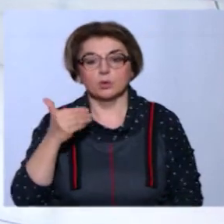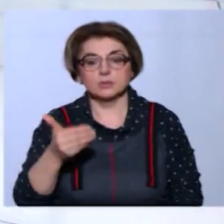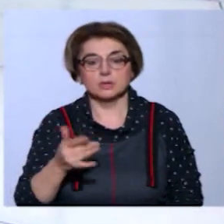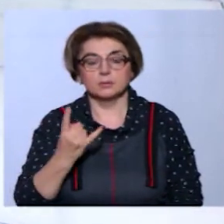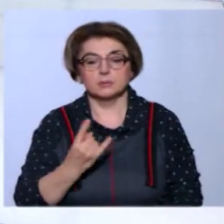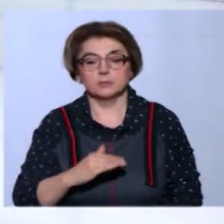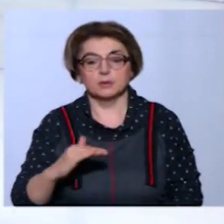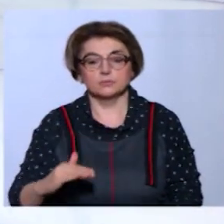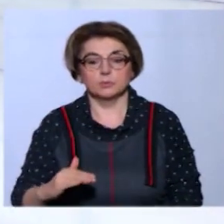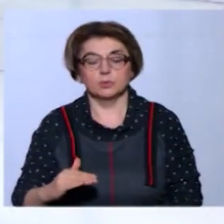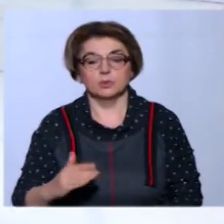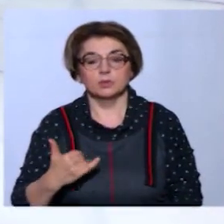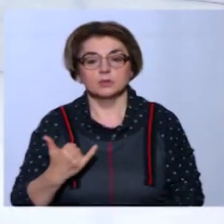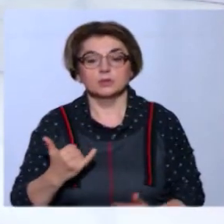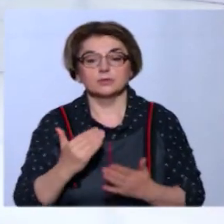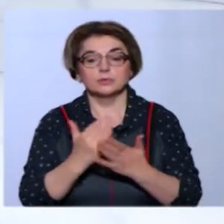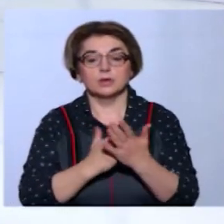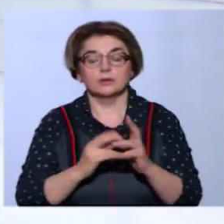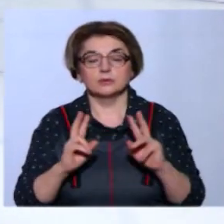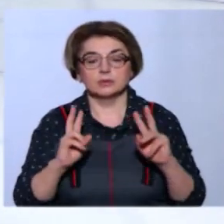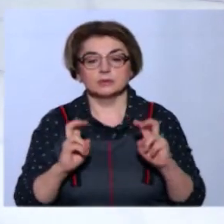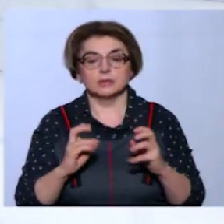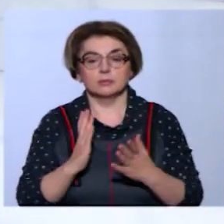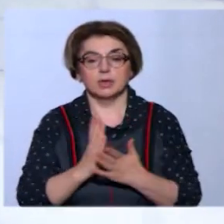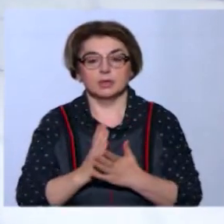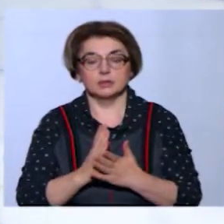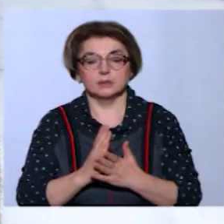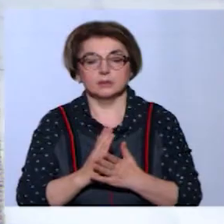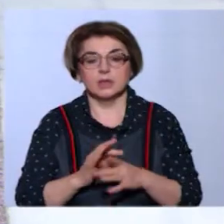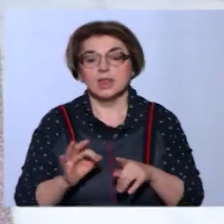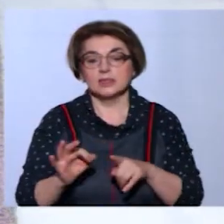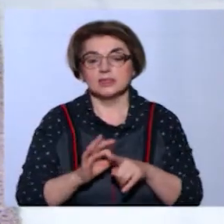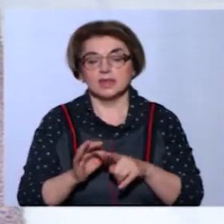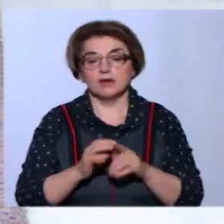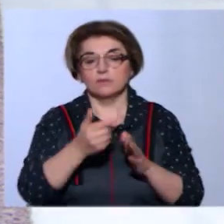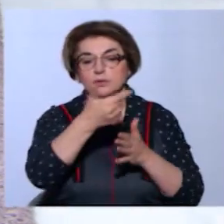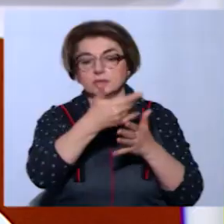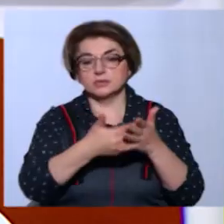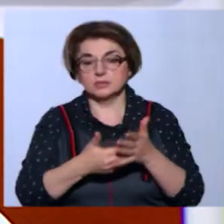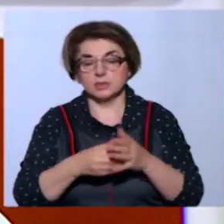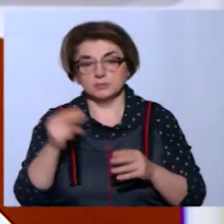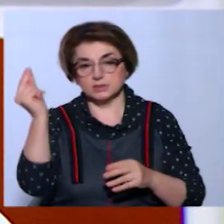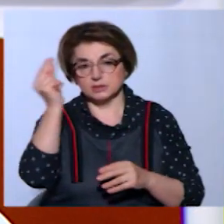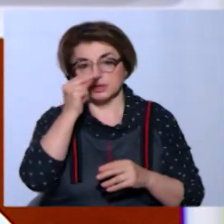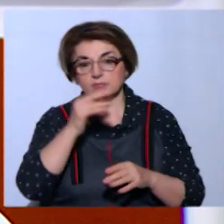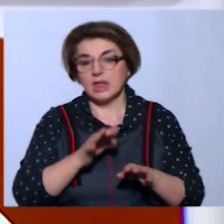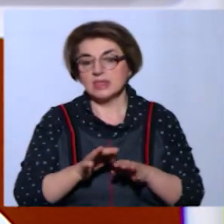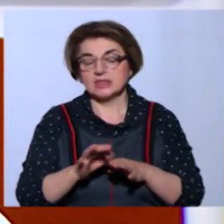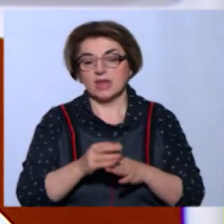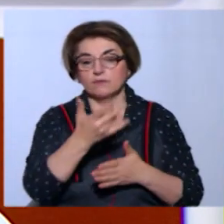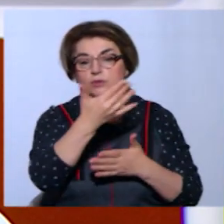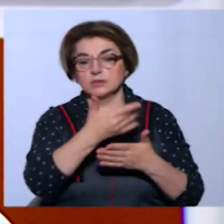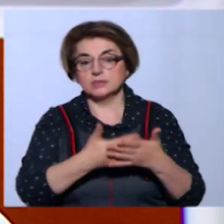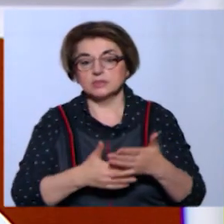მოგესალმებით ბავშვებო. დღევანდელი ჩვენი გაკვეთილი ეხება ნერვული სისტემის შესწავლას. ნერვული სისტემა